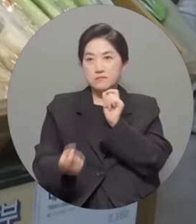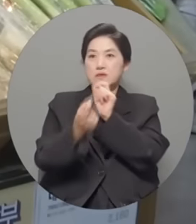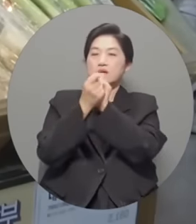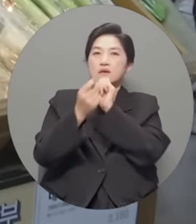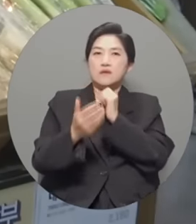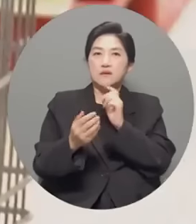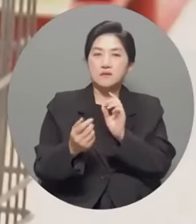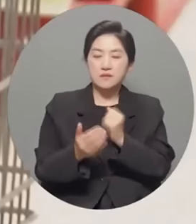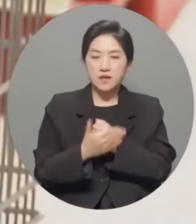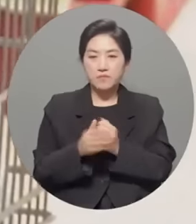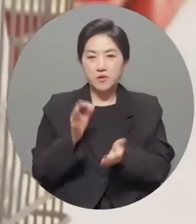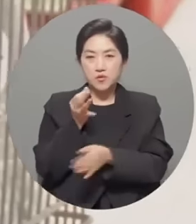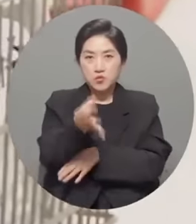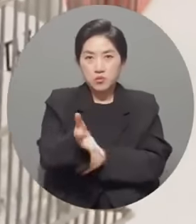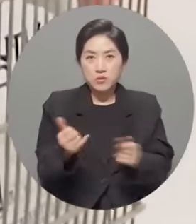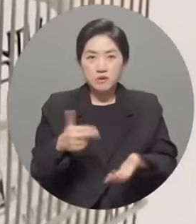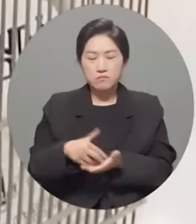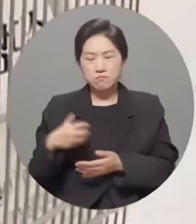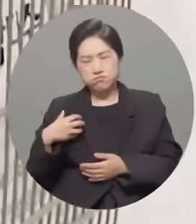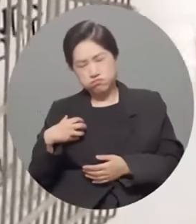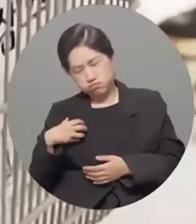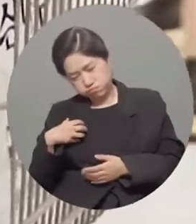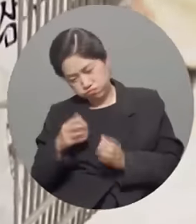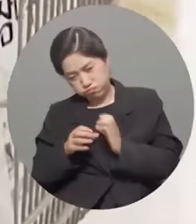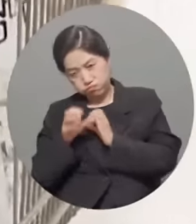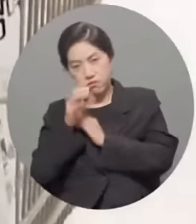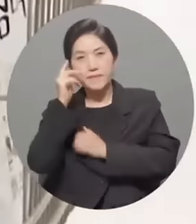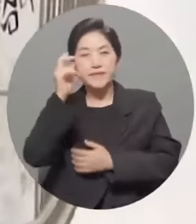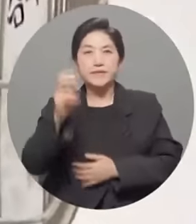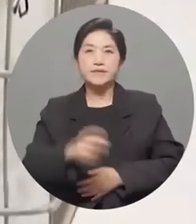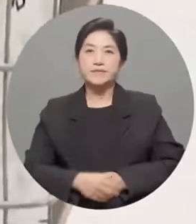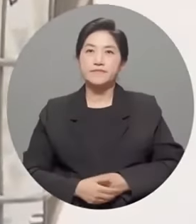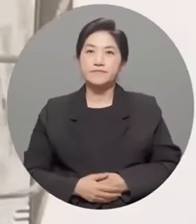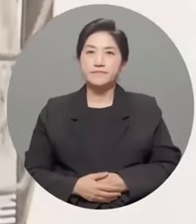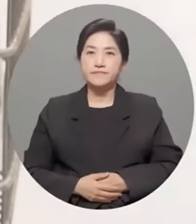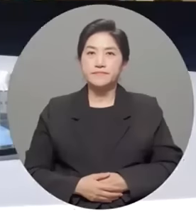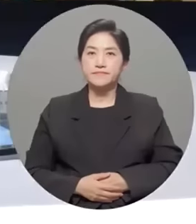소비자 부담은 더욱 가중될 전망입니다. MBC 뉴스 임현주입니다.